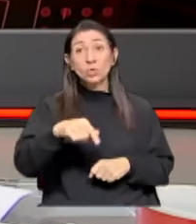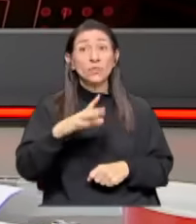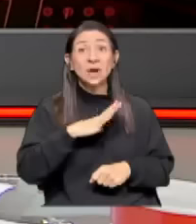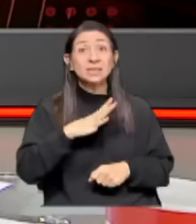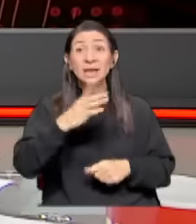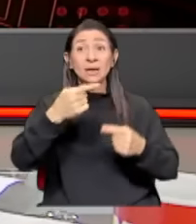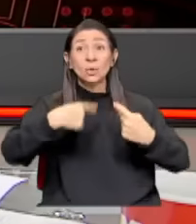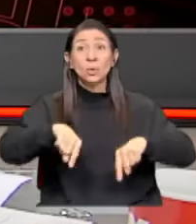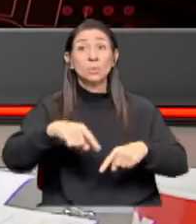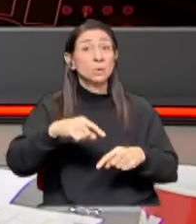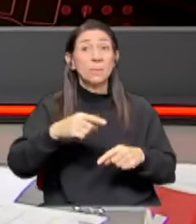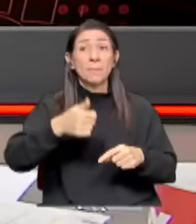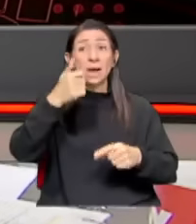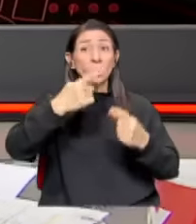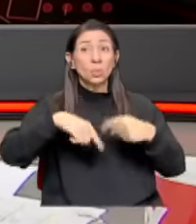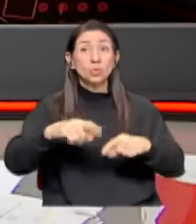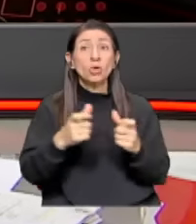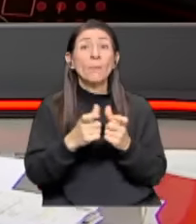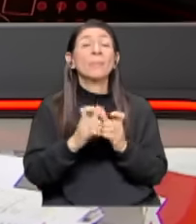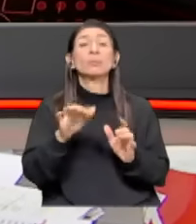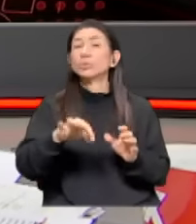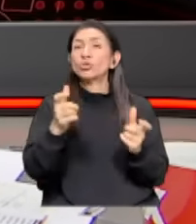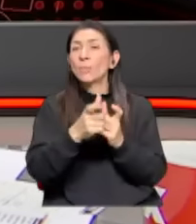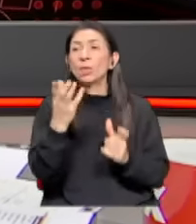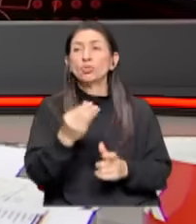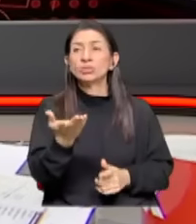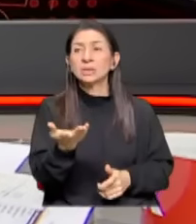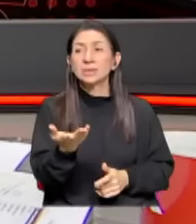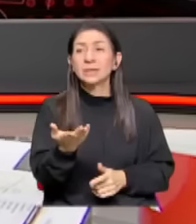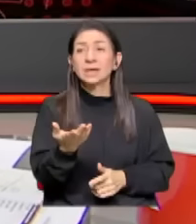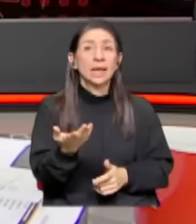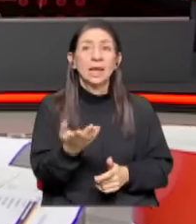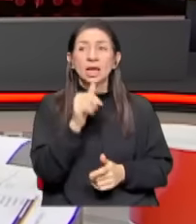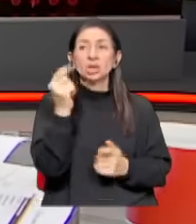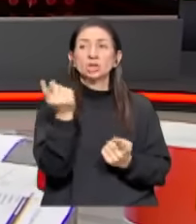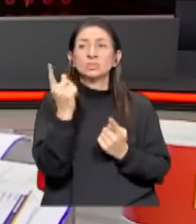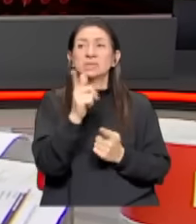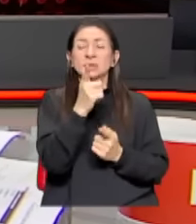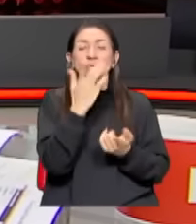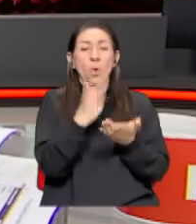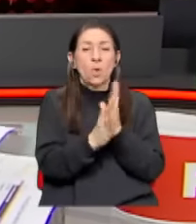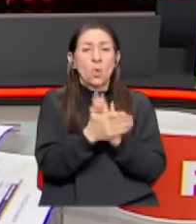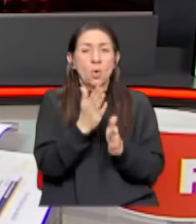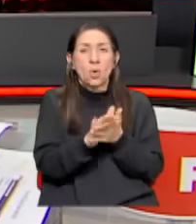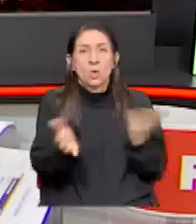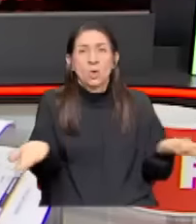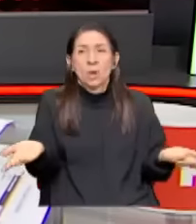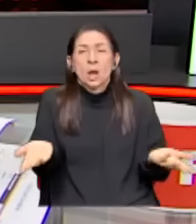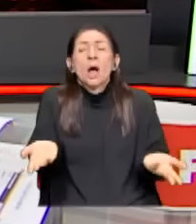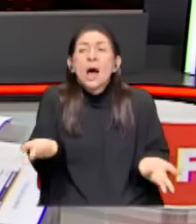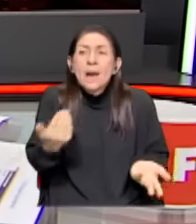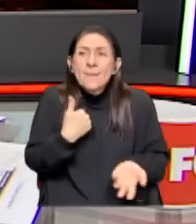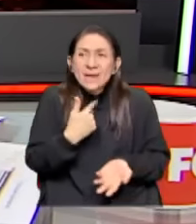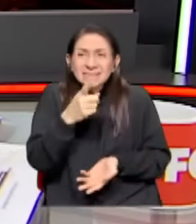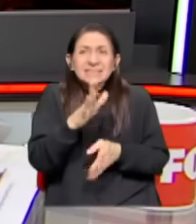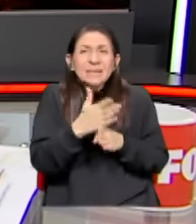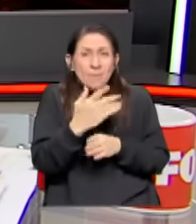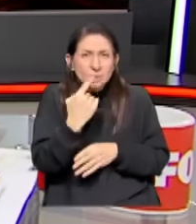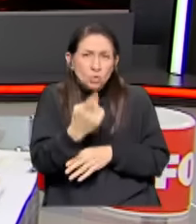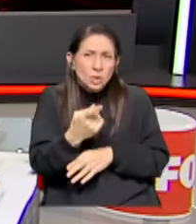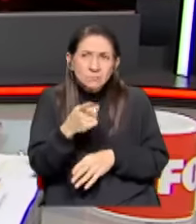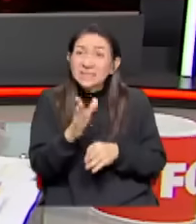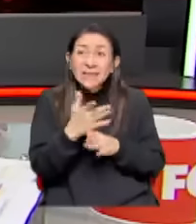şey kabine toplanmadı bugün. Hiçbir ses teda da yok, hiçbir şey yok. Ama ben size sebebini